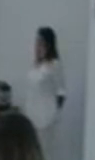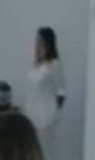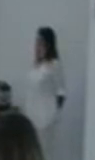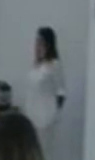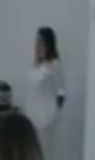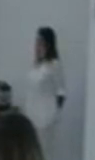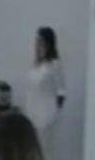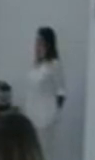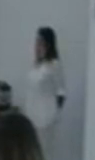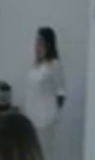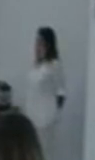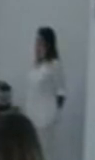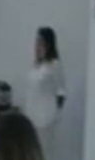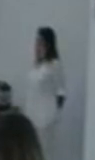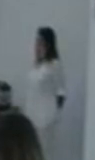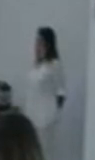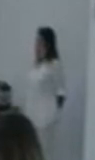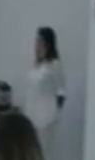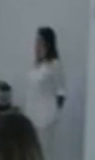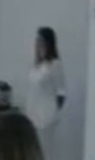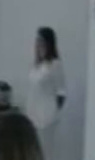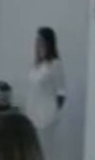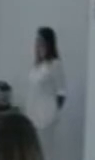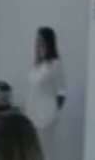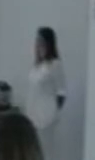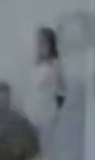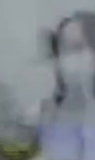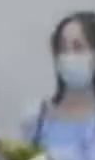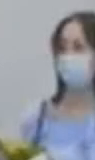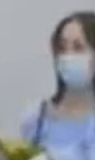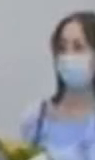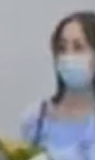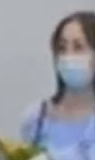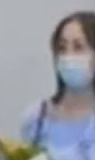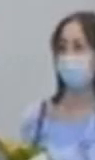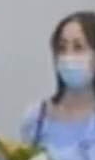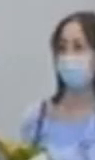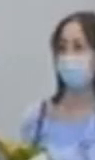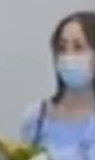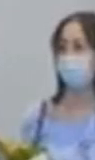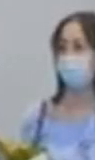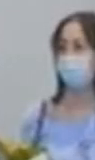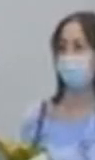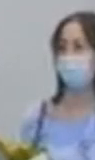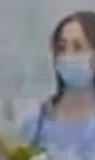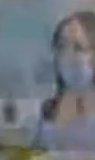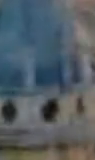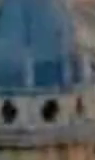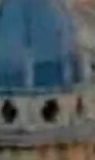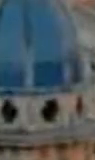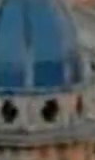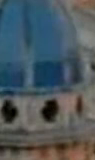istituzionale perché così non si poteva permettere che ci fossero grandi numeri per la